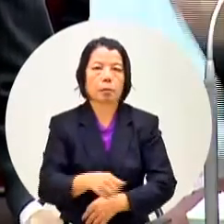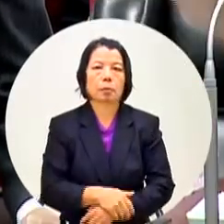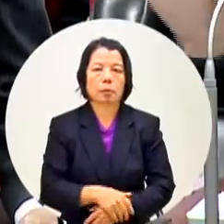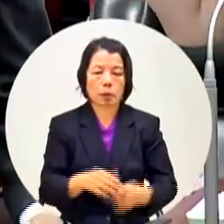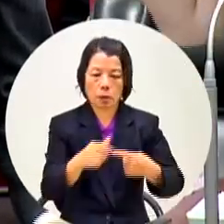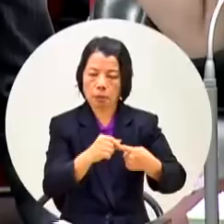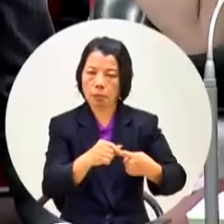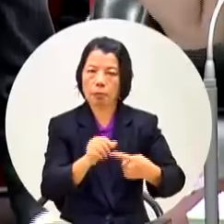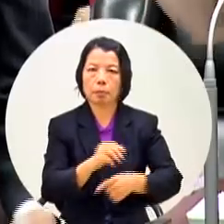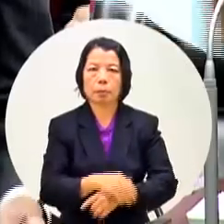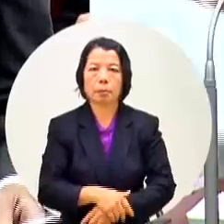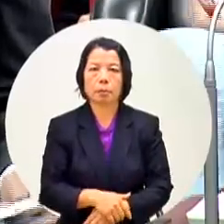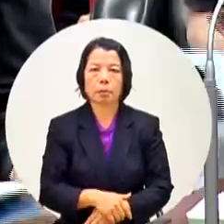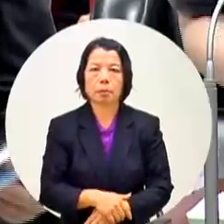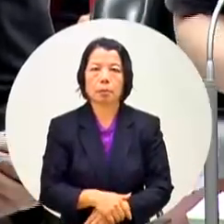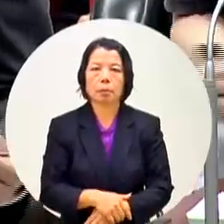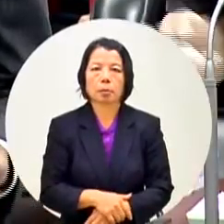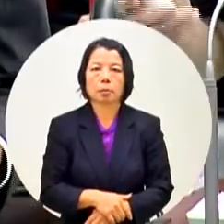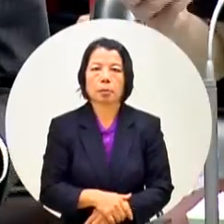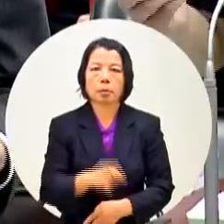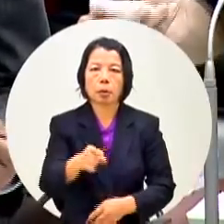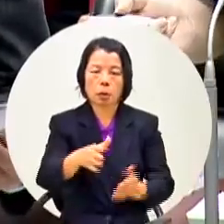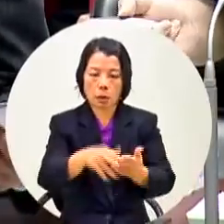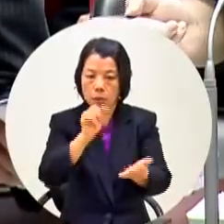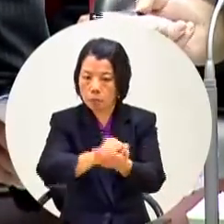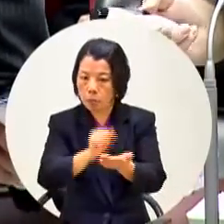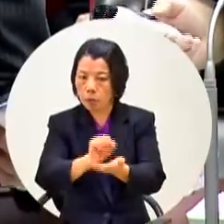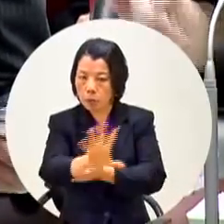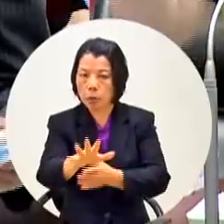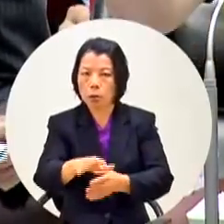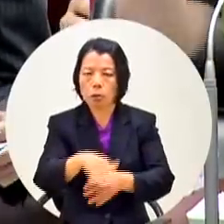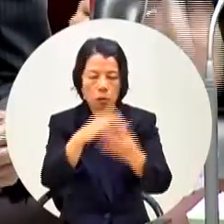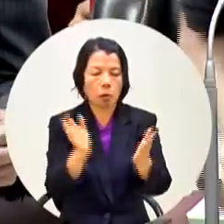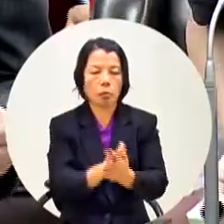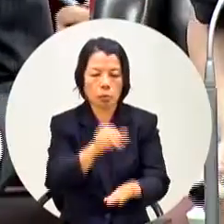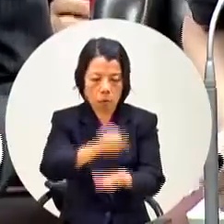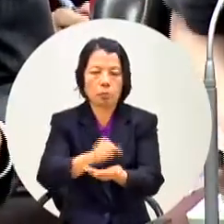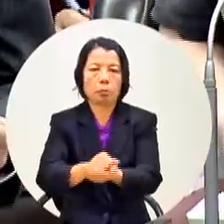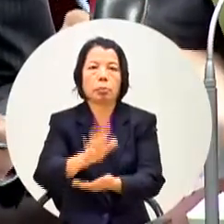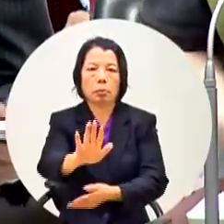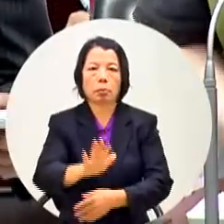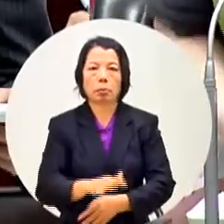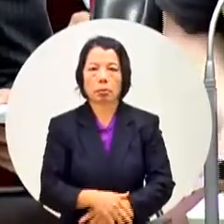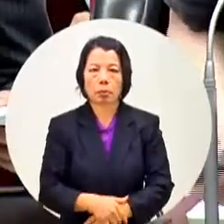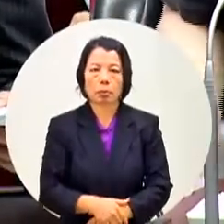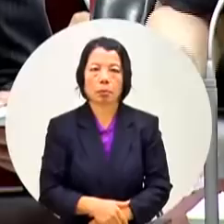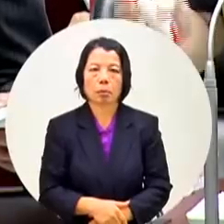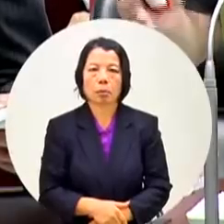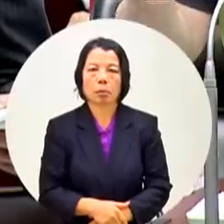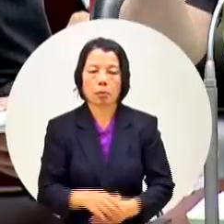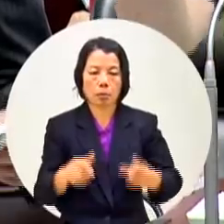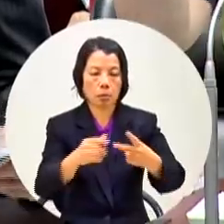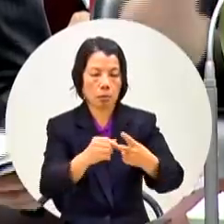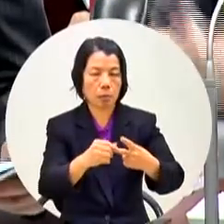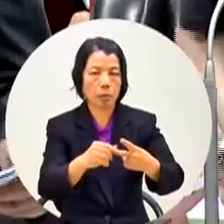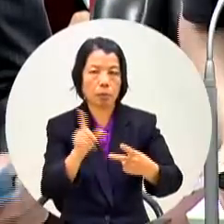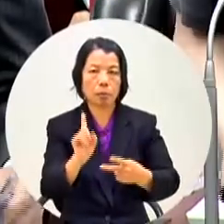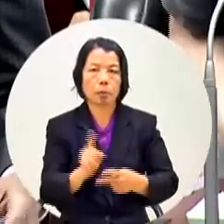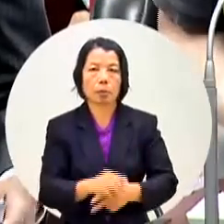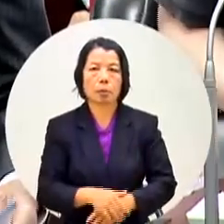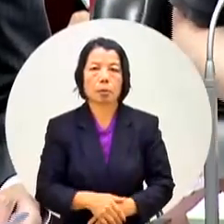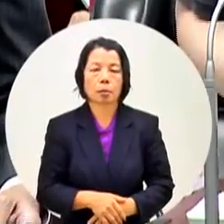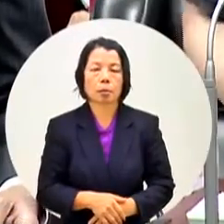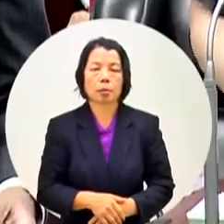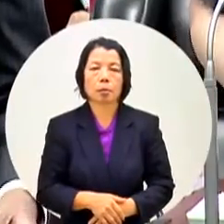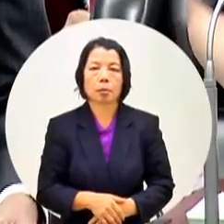下你们报告，这答案就在你们报告里面了，哦，好。那第二个问题我问一下局长，拆成两阶段的原因